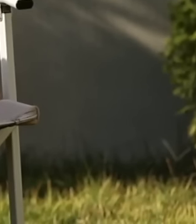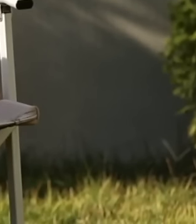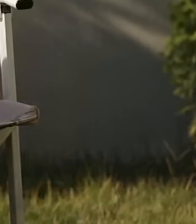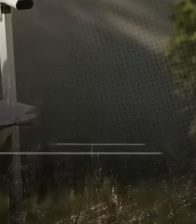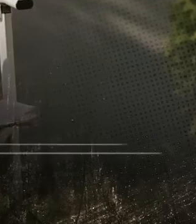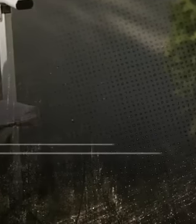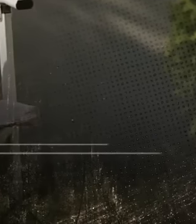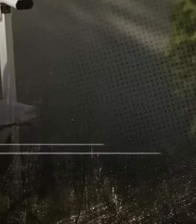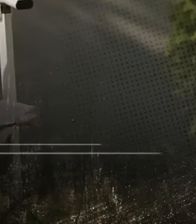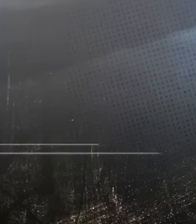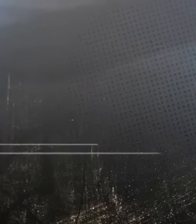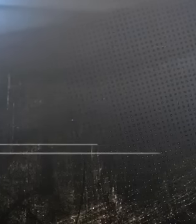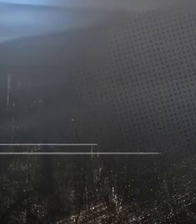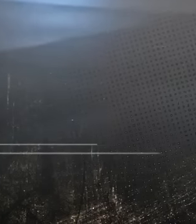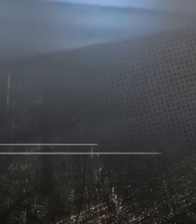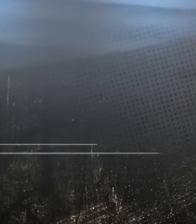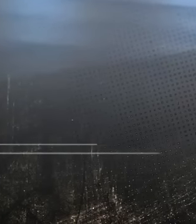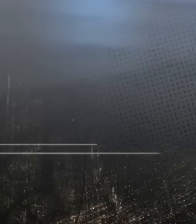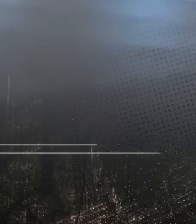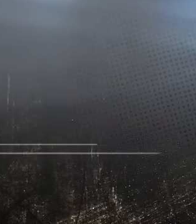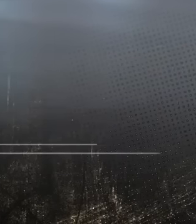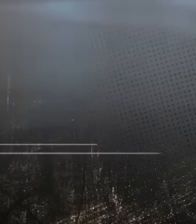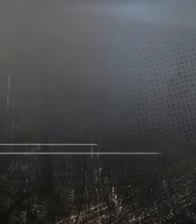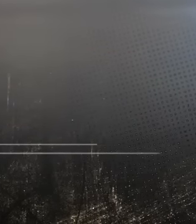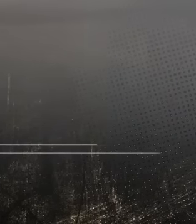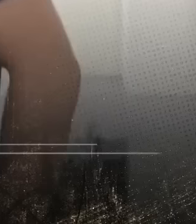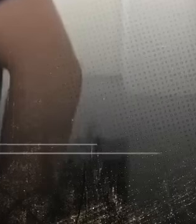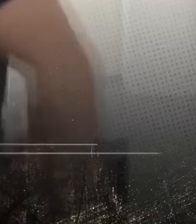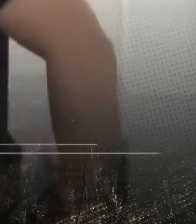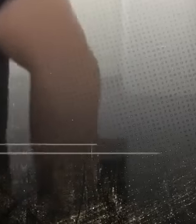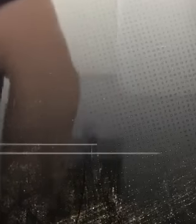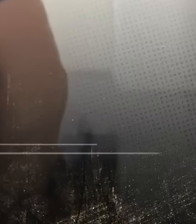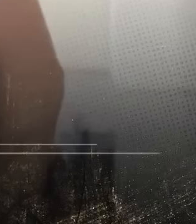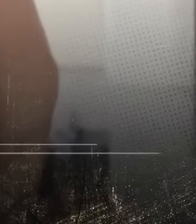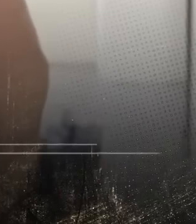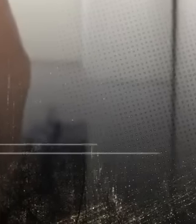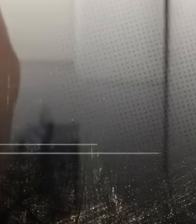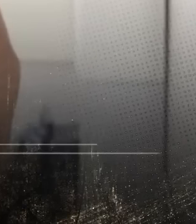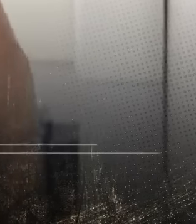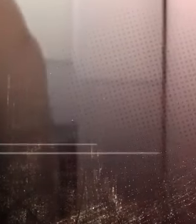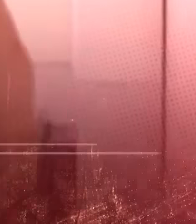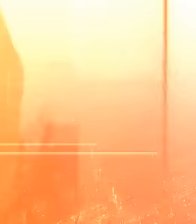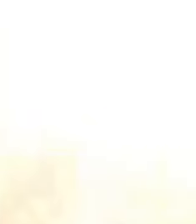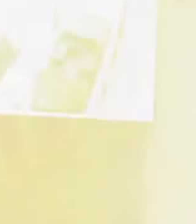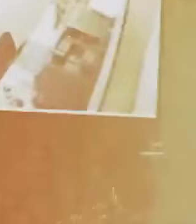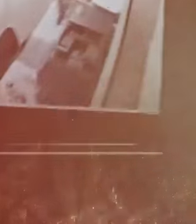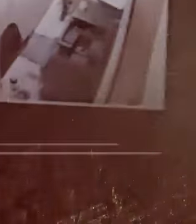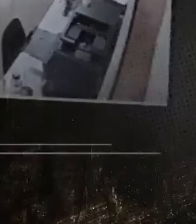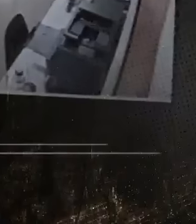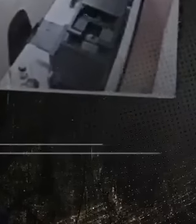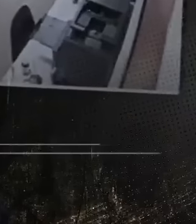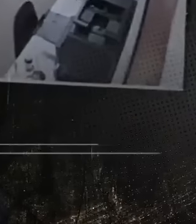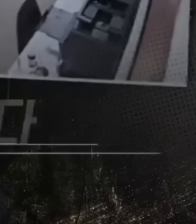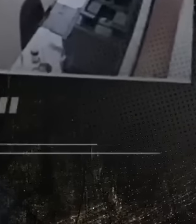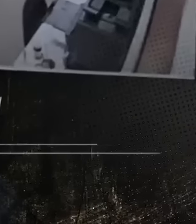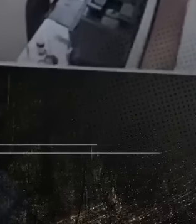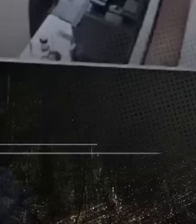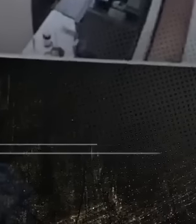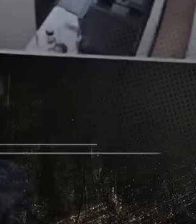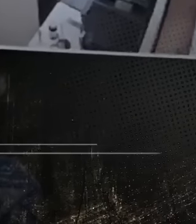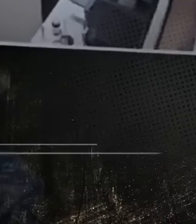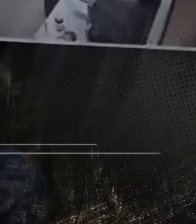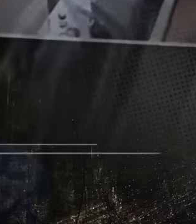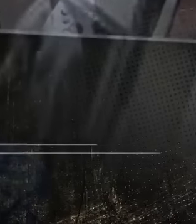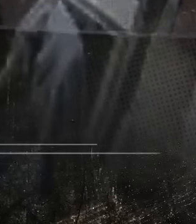유명 반려견 훈련사 강형욱 씨에게 갑질을 당했다는 추가 제보가 들어왔습니다. 화장실 사용까지